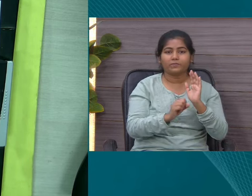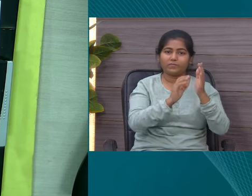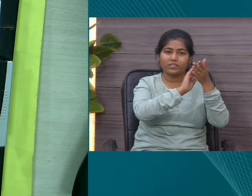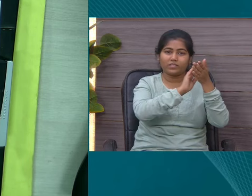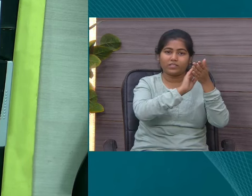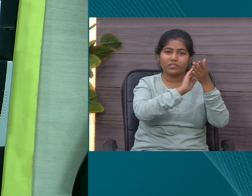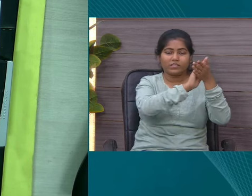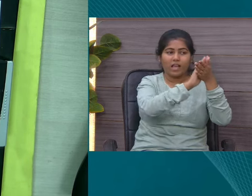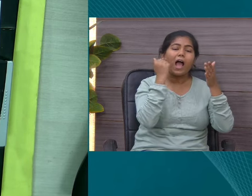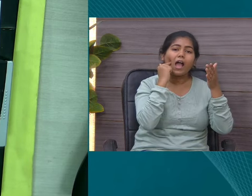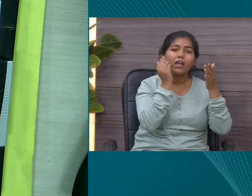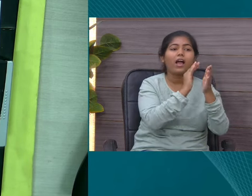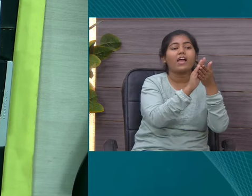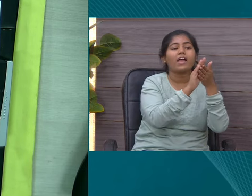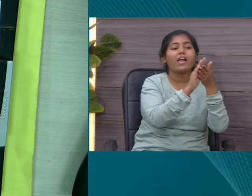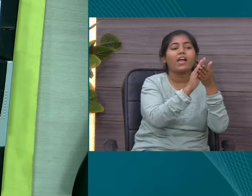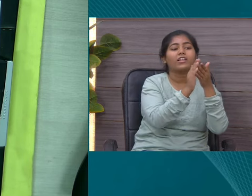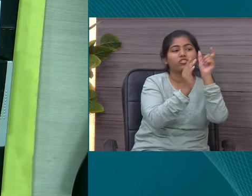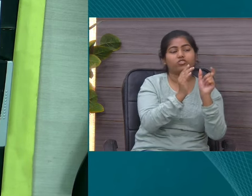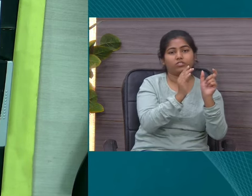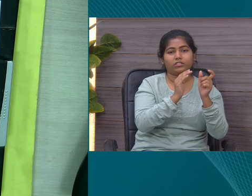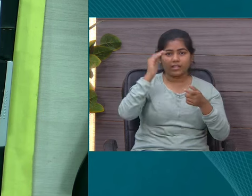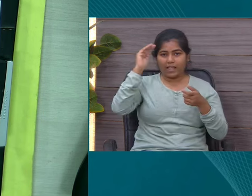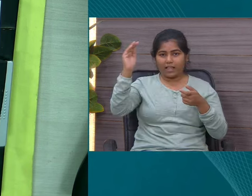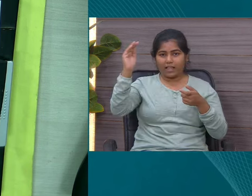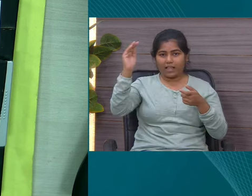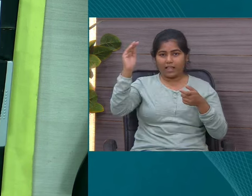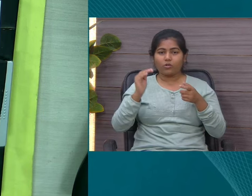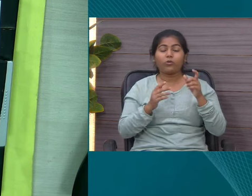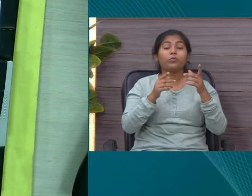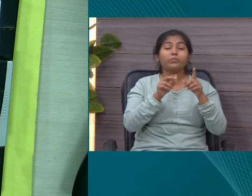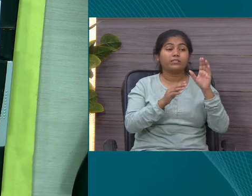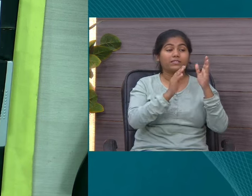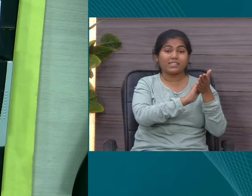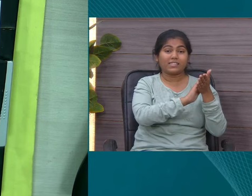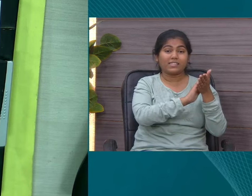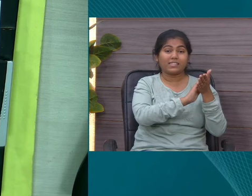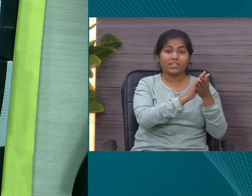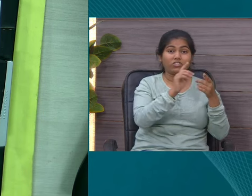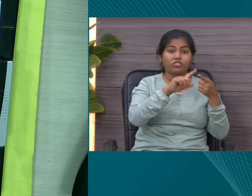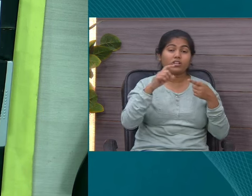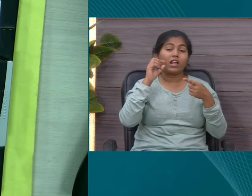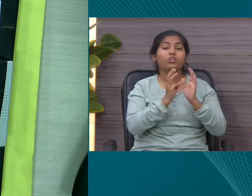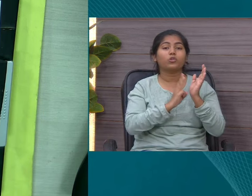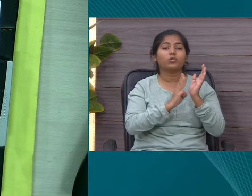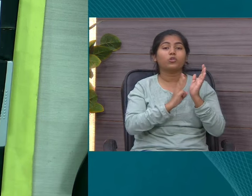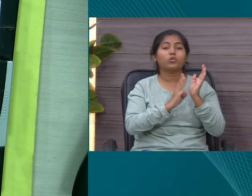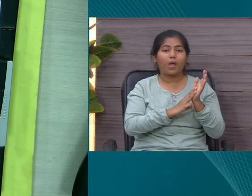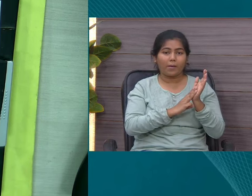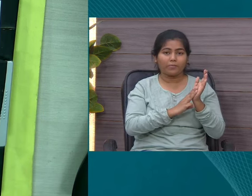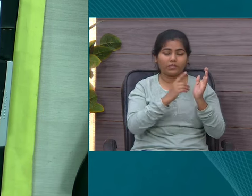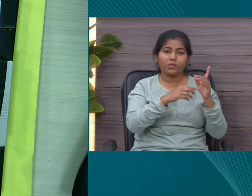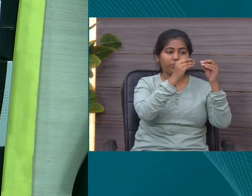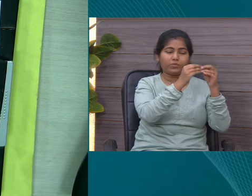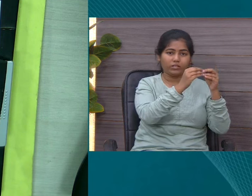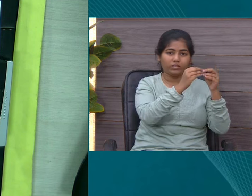हाय हाय का एच लिया दैट इज हाइड्रोजन, हेलो एच ई इज हीलियम, एल आई लिसन इज लिथियम, बेरिलियम पहला